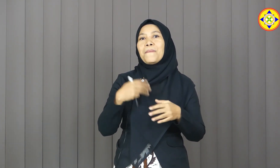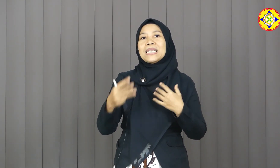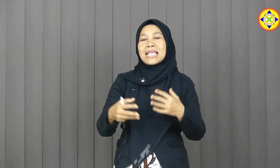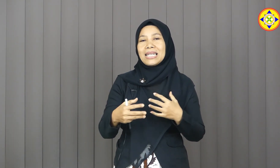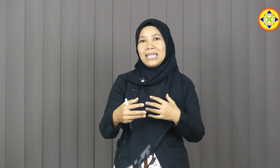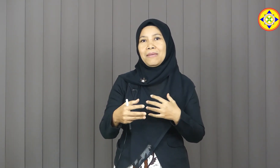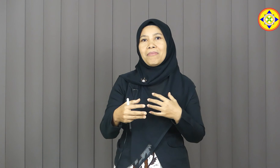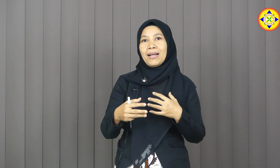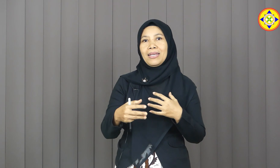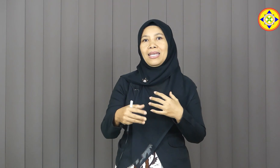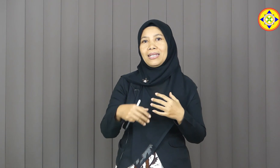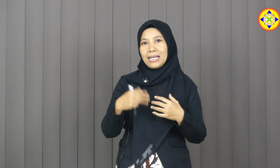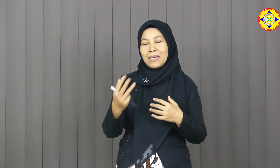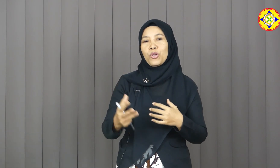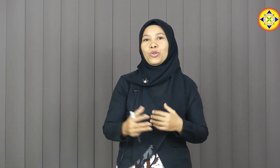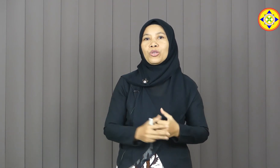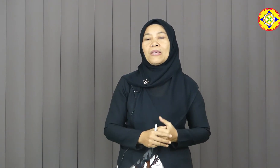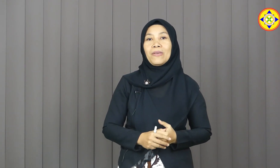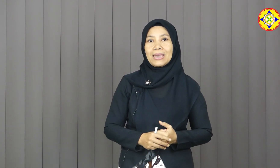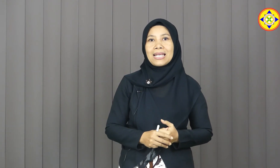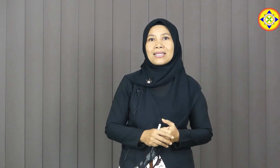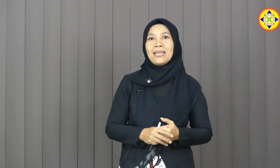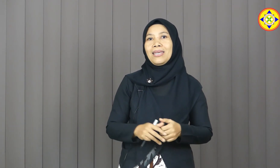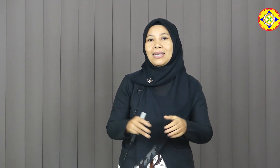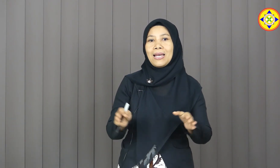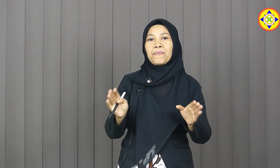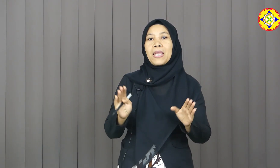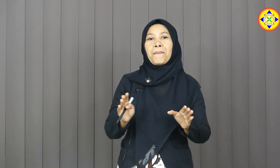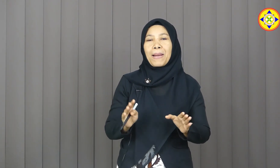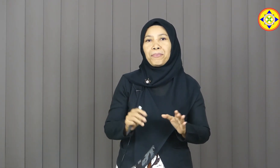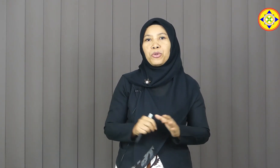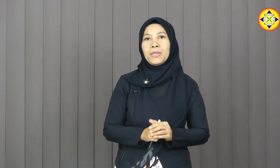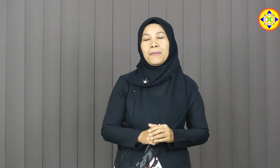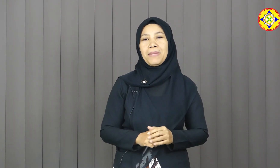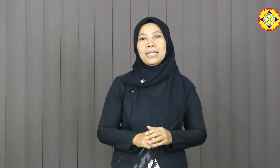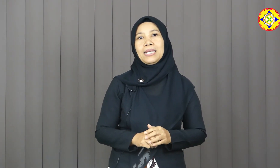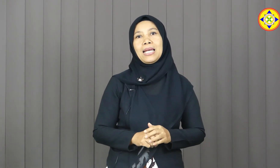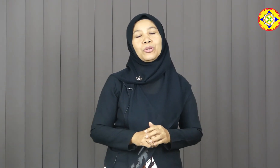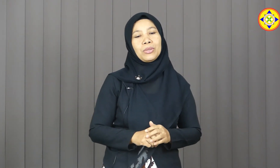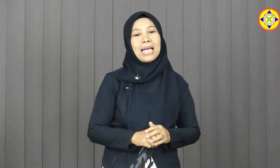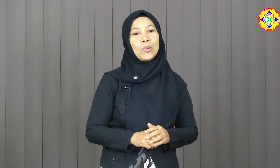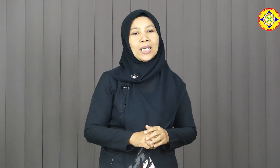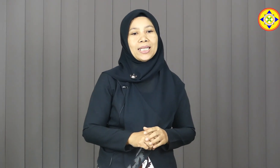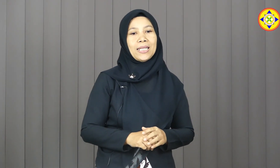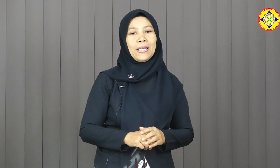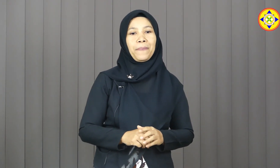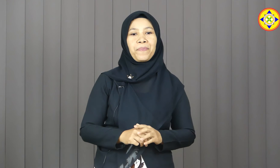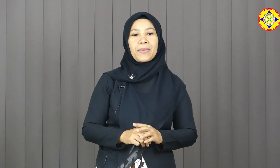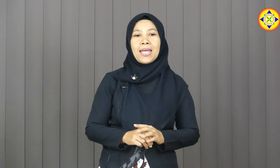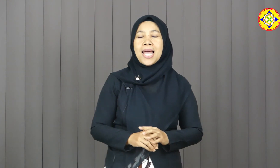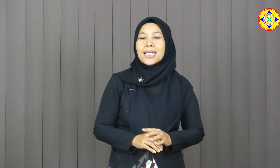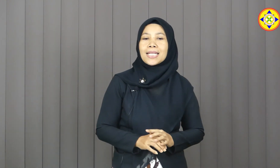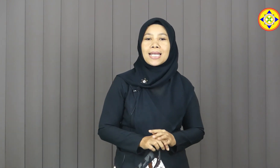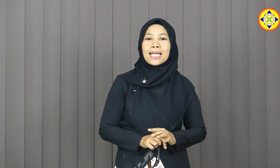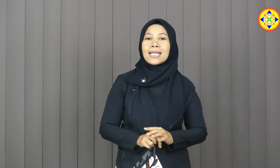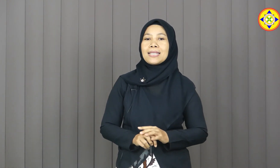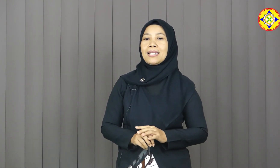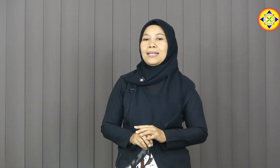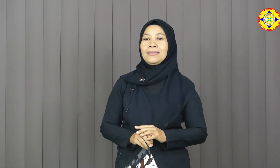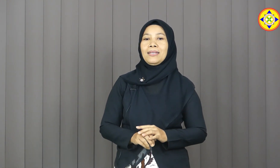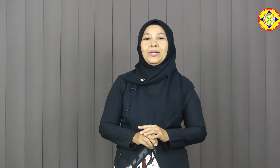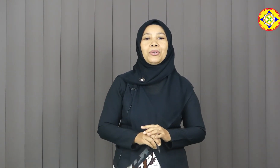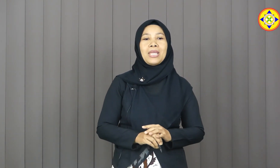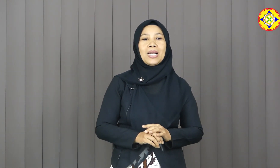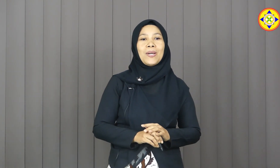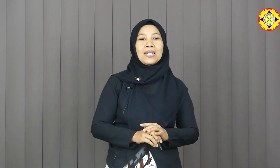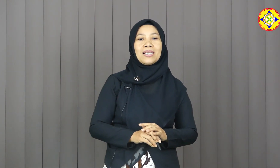negeri, bisa diimbangi dengan produktivitas sehingga mampu mengembalikan utang luar negeri. Secara